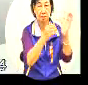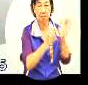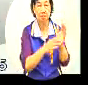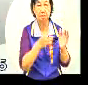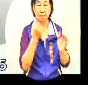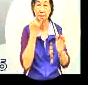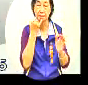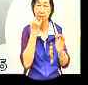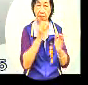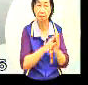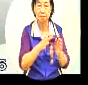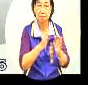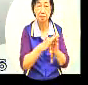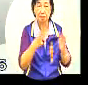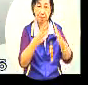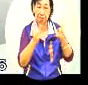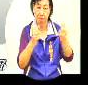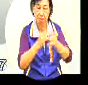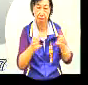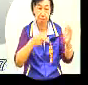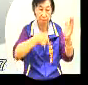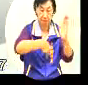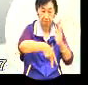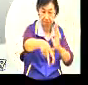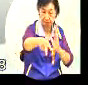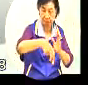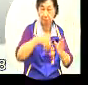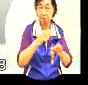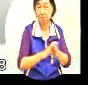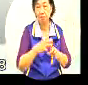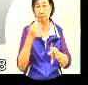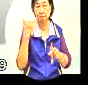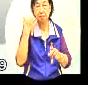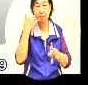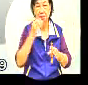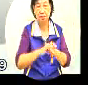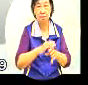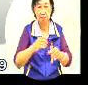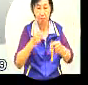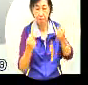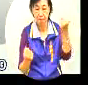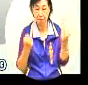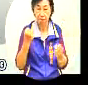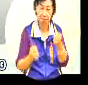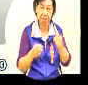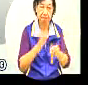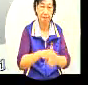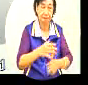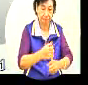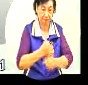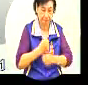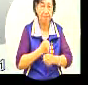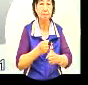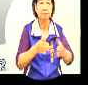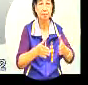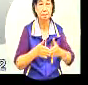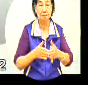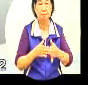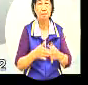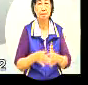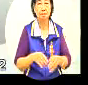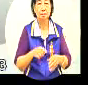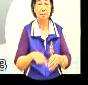路，请一般的行车的时候必须要特别的注意，因为会有行人来通行等等之类。那因此本席